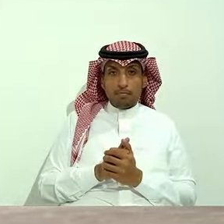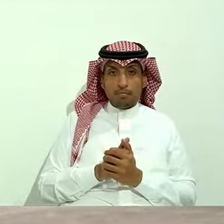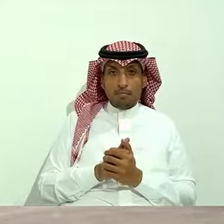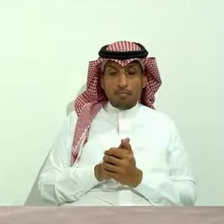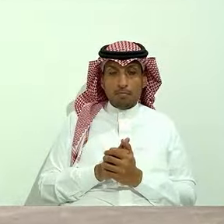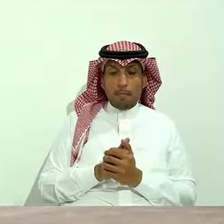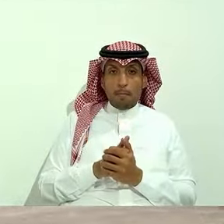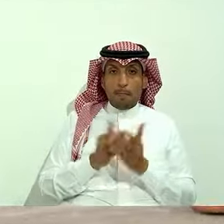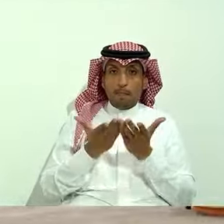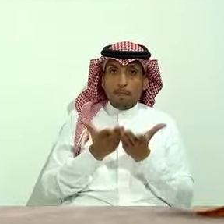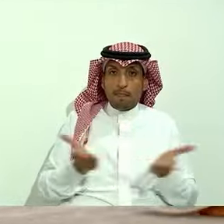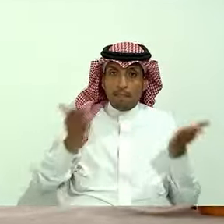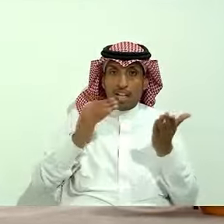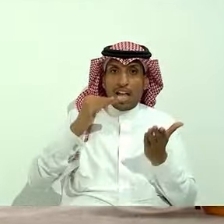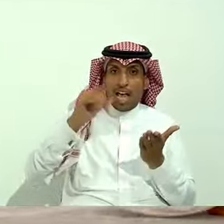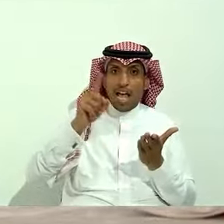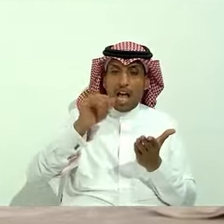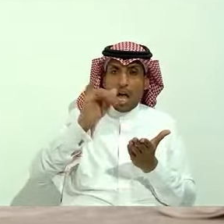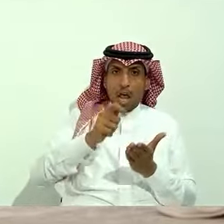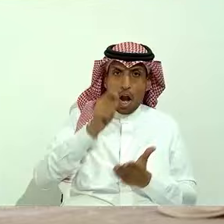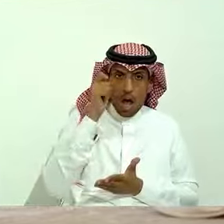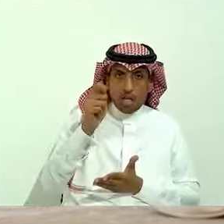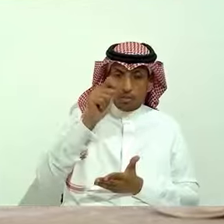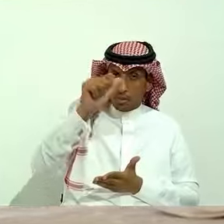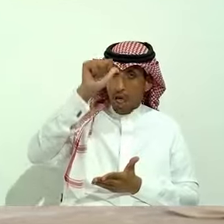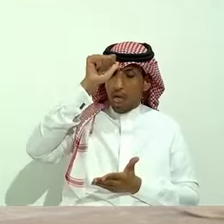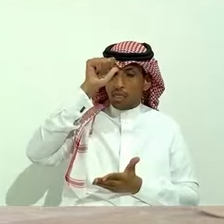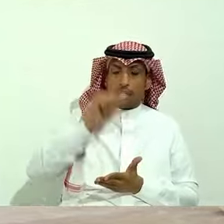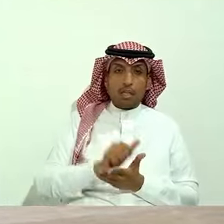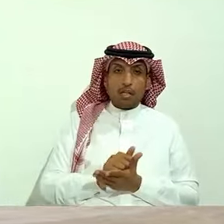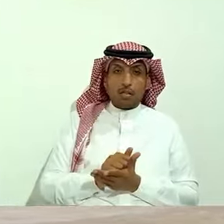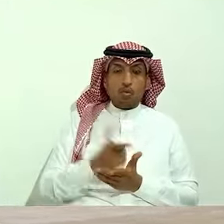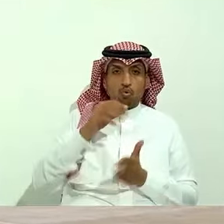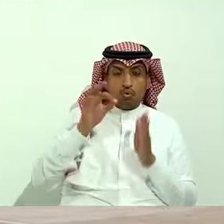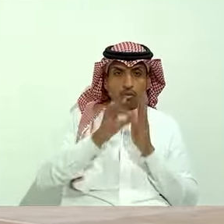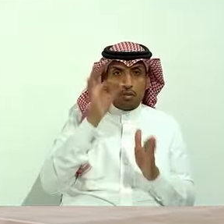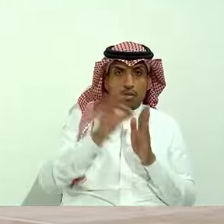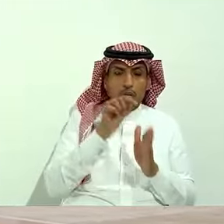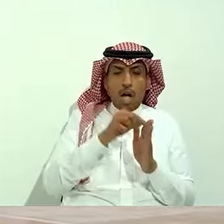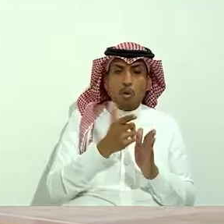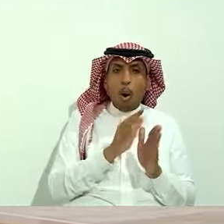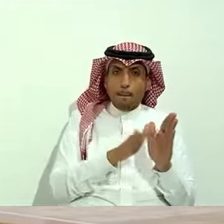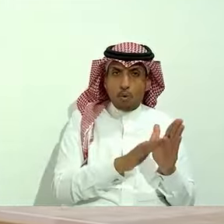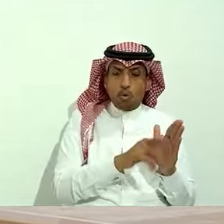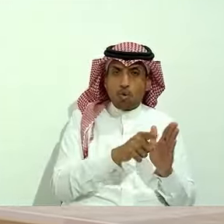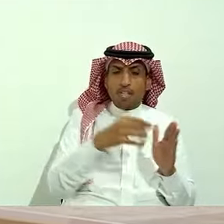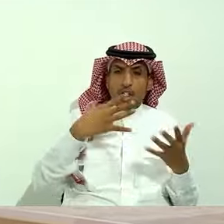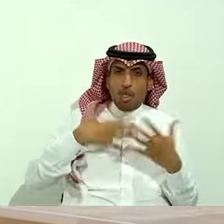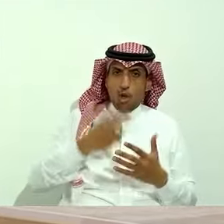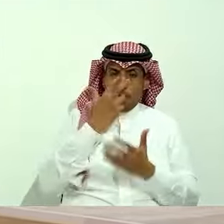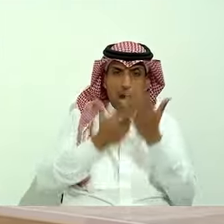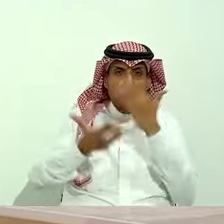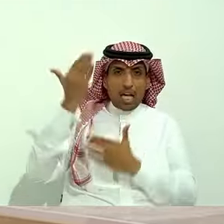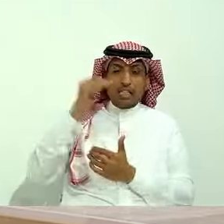من الحرير الأصلي الهندي، والزخارف والتطريز موجودة كانت على الثياب